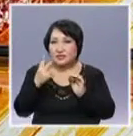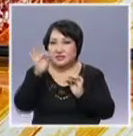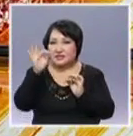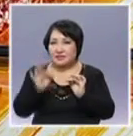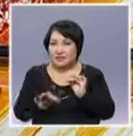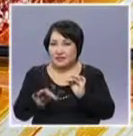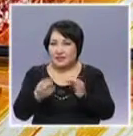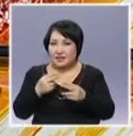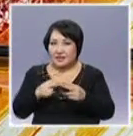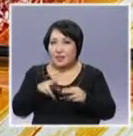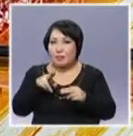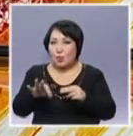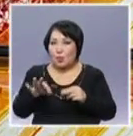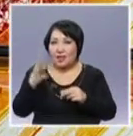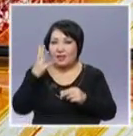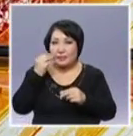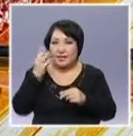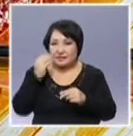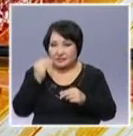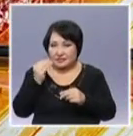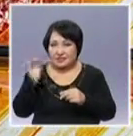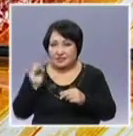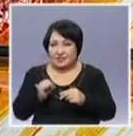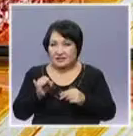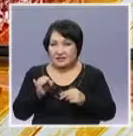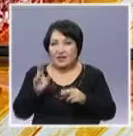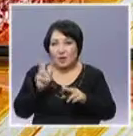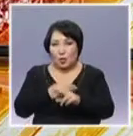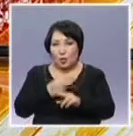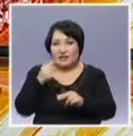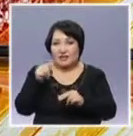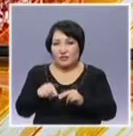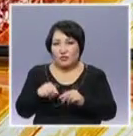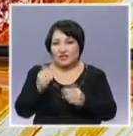Алмате. И кроме того, сейчас вы сами знаете,